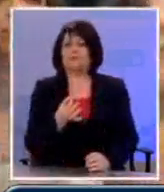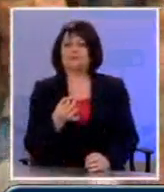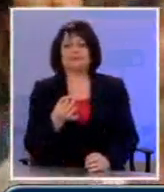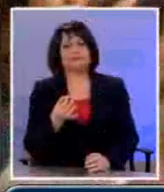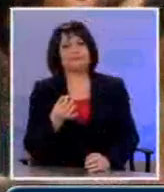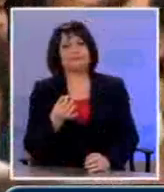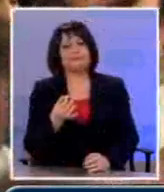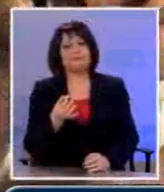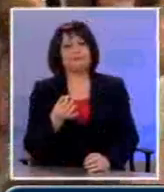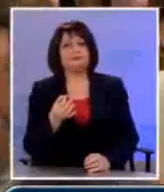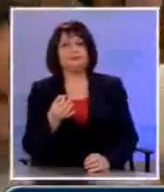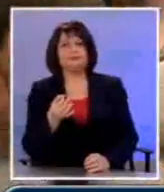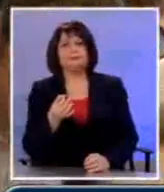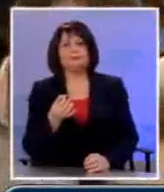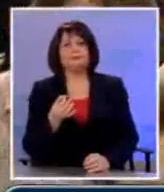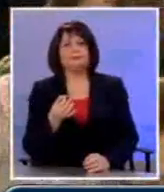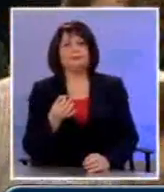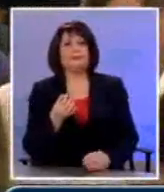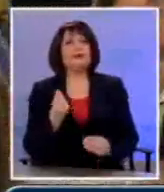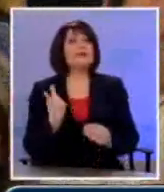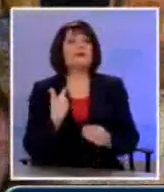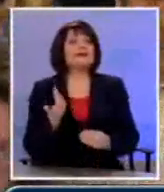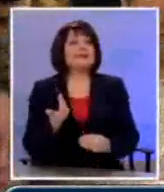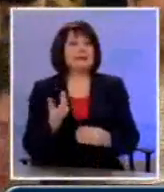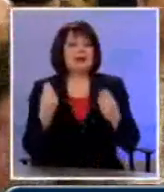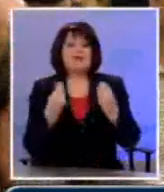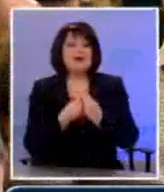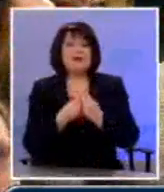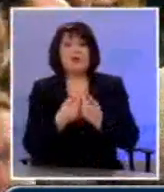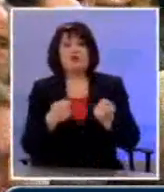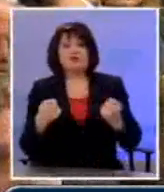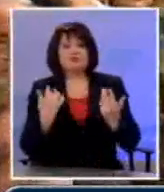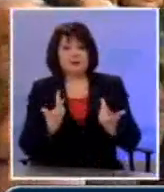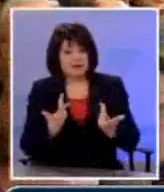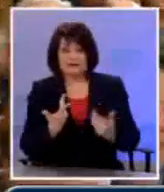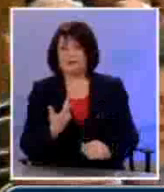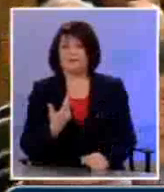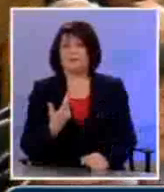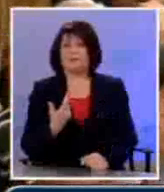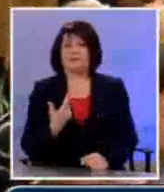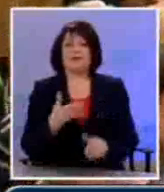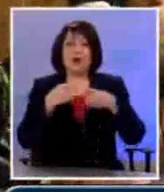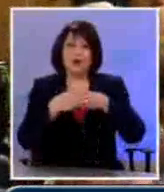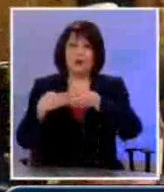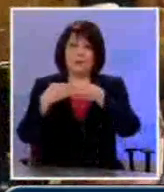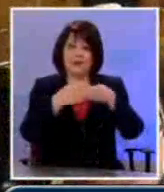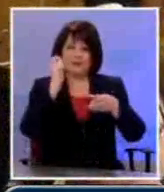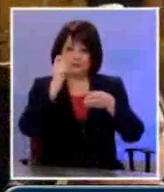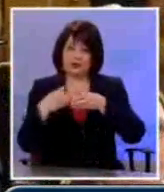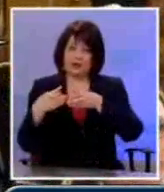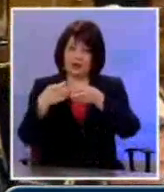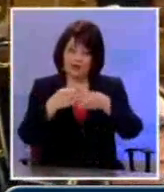ότι η αρχή που εφαρμόζεται είναι ότι δίνεται στις κοινοβουλευτικές ομάδες